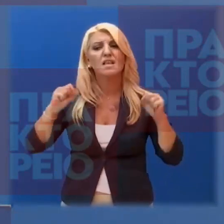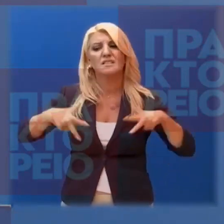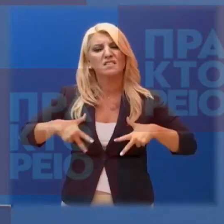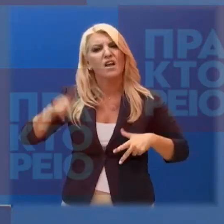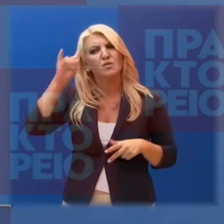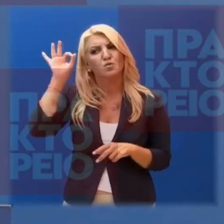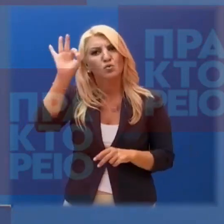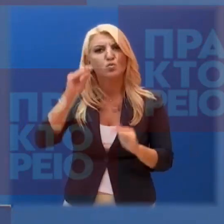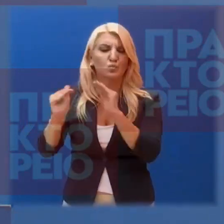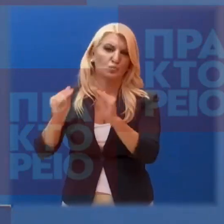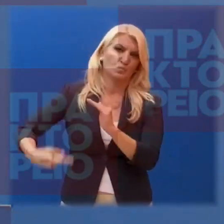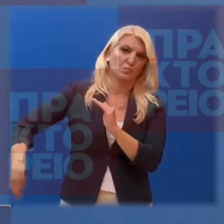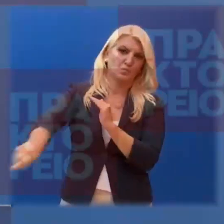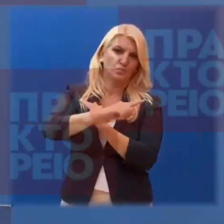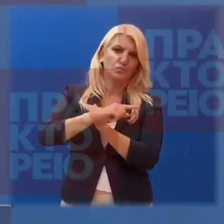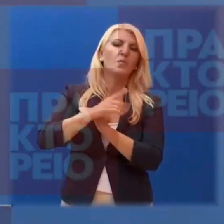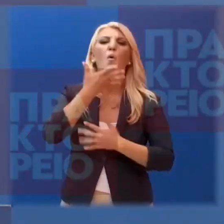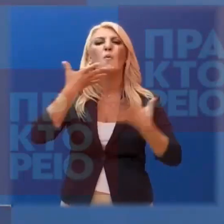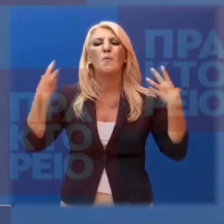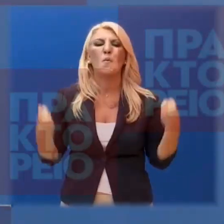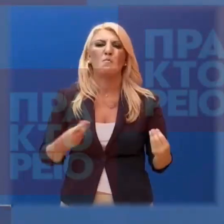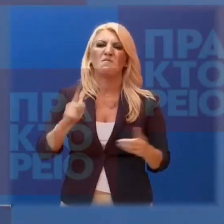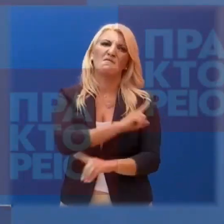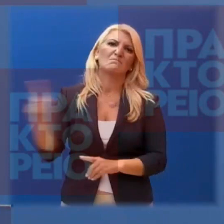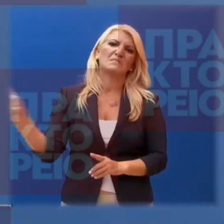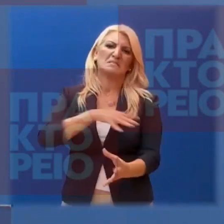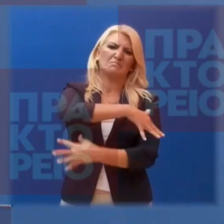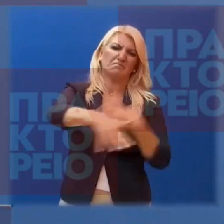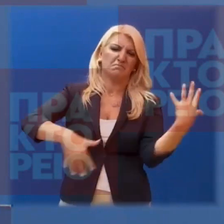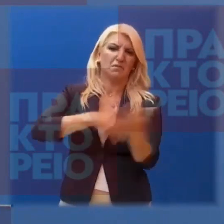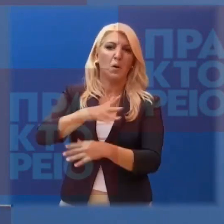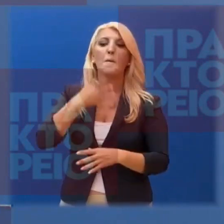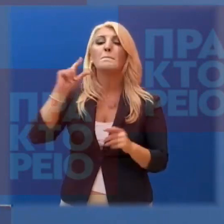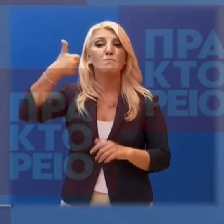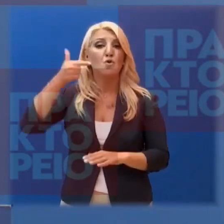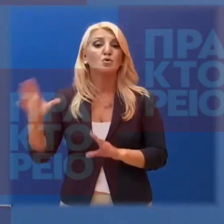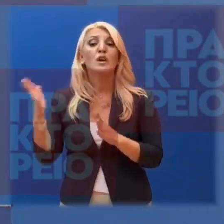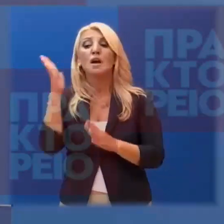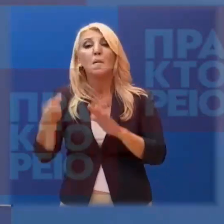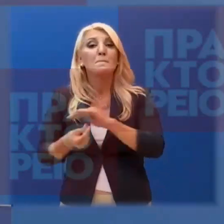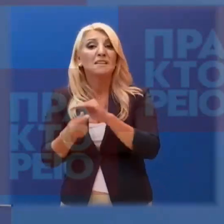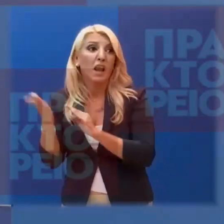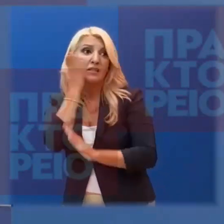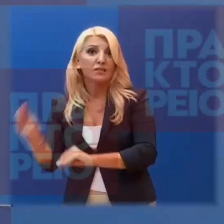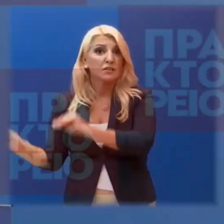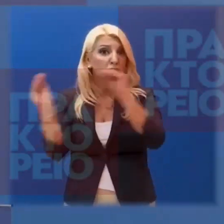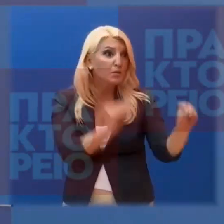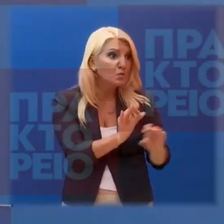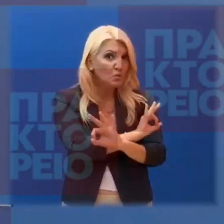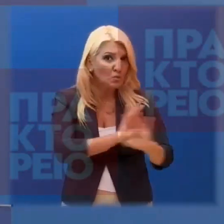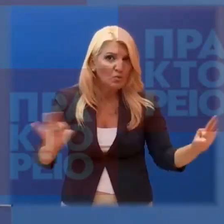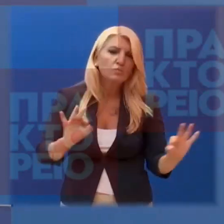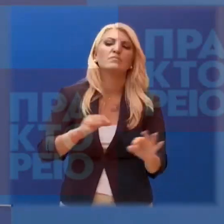Και για να μπει, πρέπει να στεγαστούν οι πρόσφυγες και μετανάστες, να γίνουν τα τεστ, να περιχαρακωθούν τα τυχόν κρούσματα και να ομαλοποιηθεί η